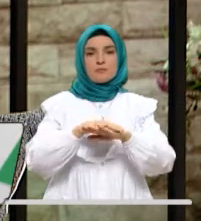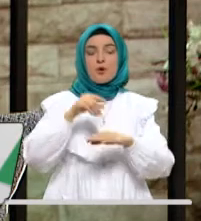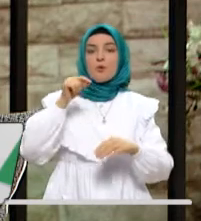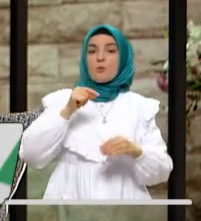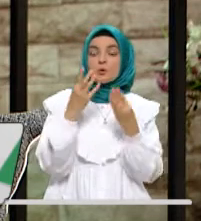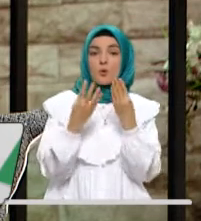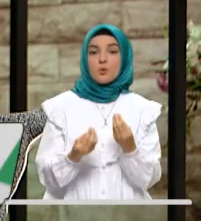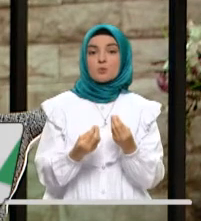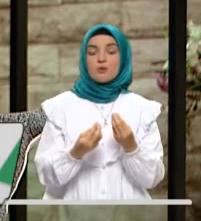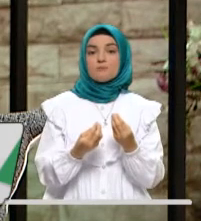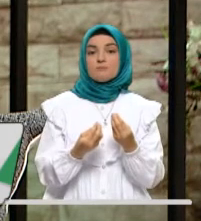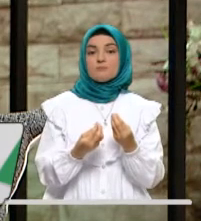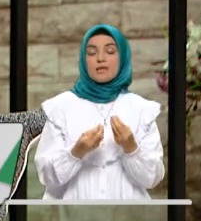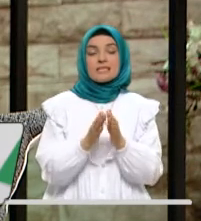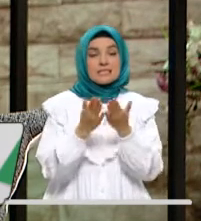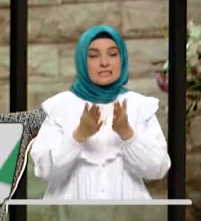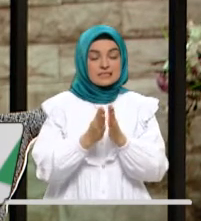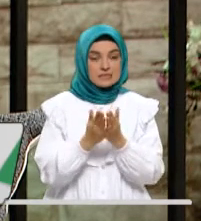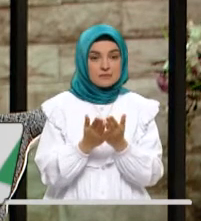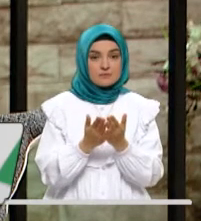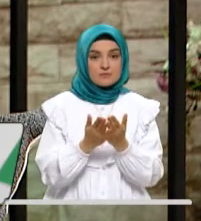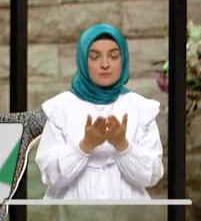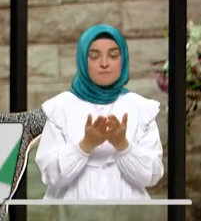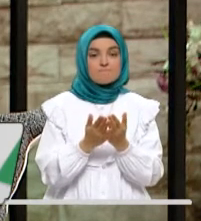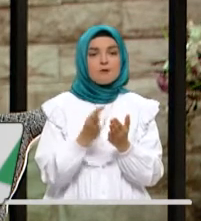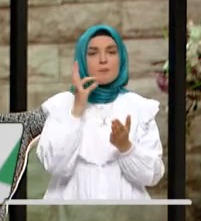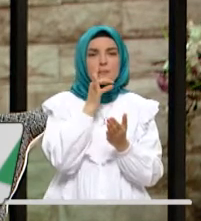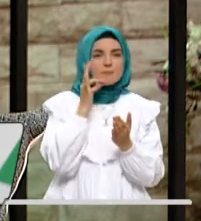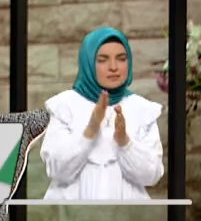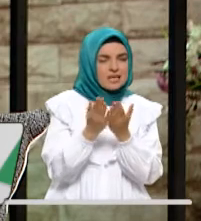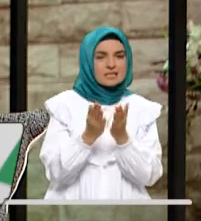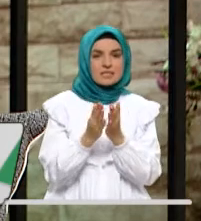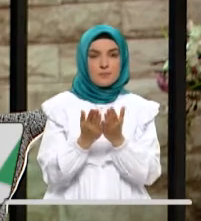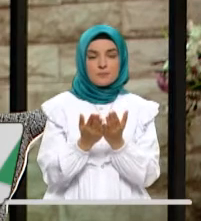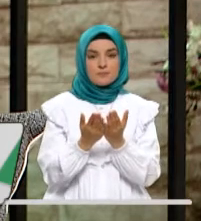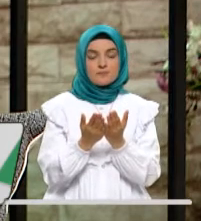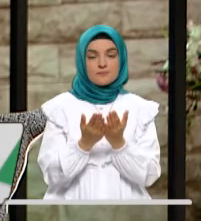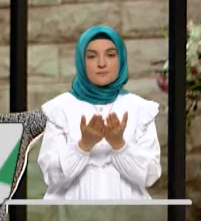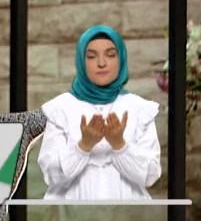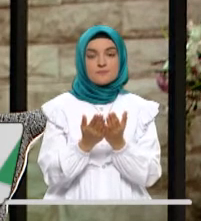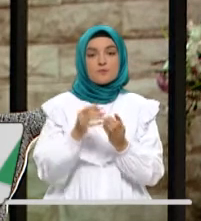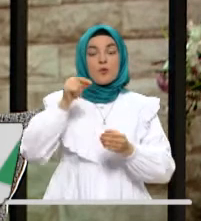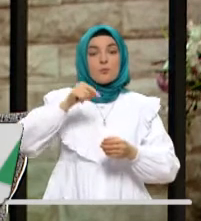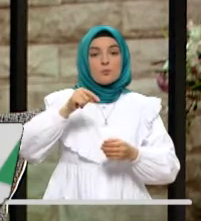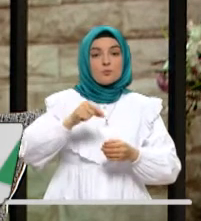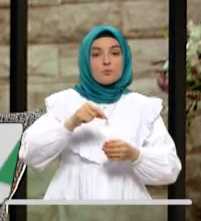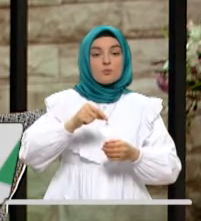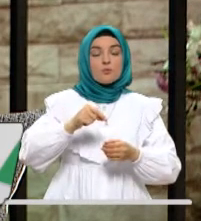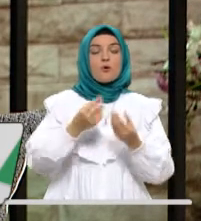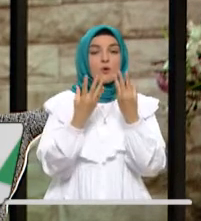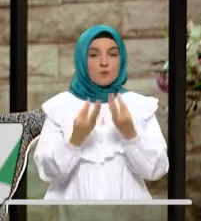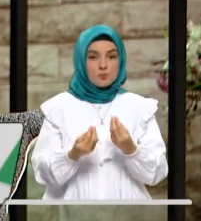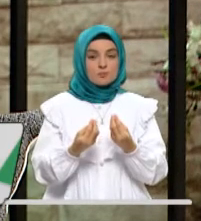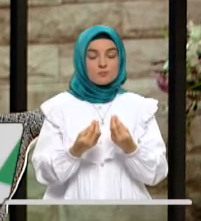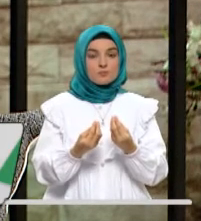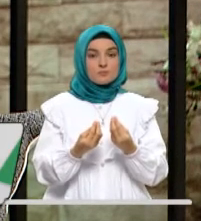şekilde bizim kitabımız ve benzer kaynaklardan bu şekilde bir altyapı